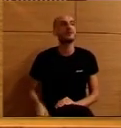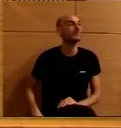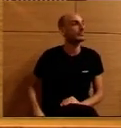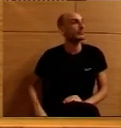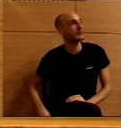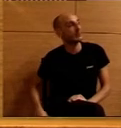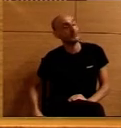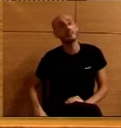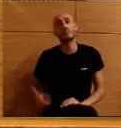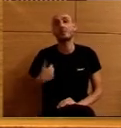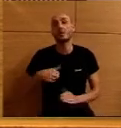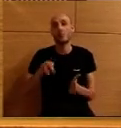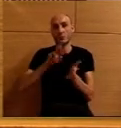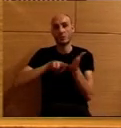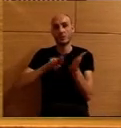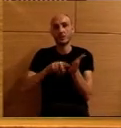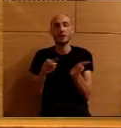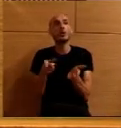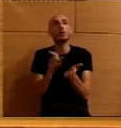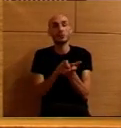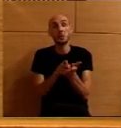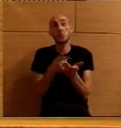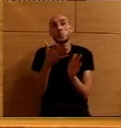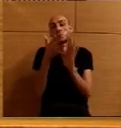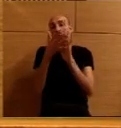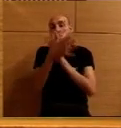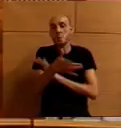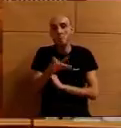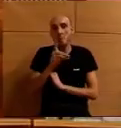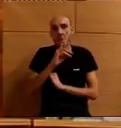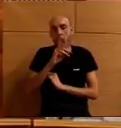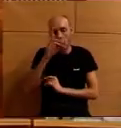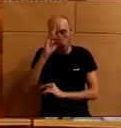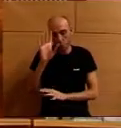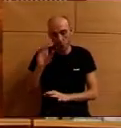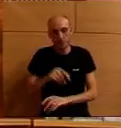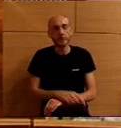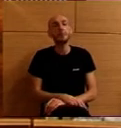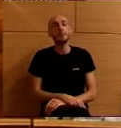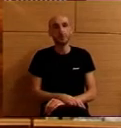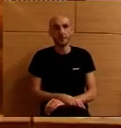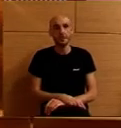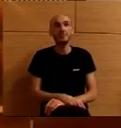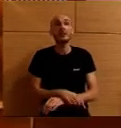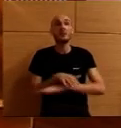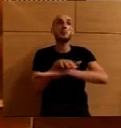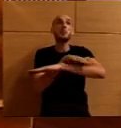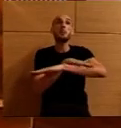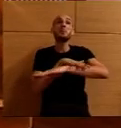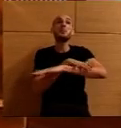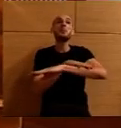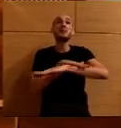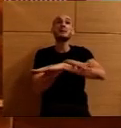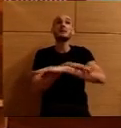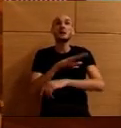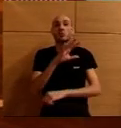Señor Segarra, tornaré a repetirlo perquè igual no ho he explicat bé. Segons les dades del Ministeri de la